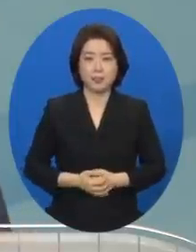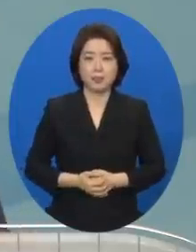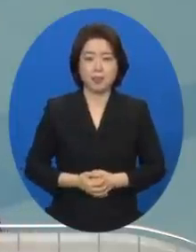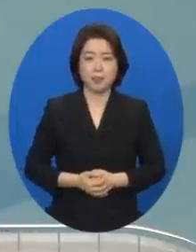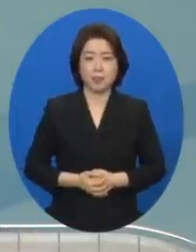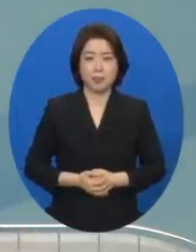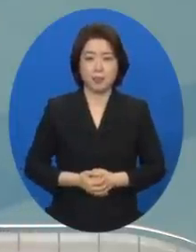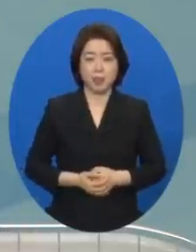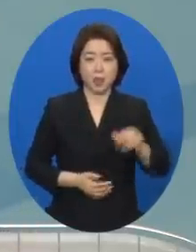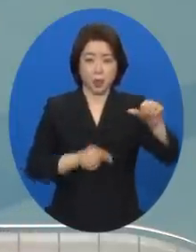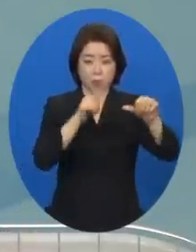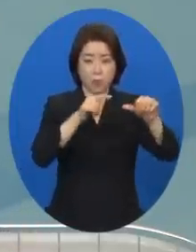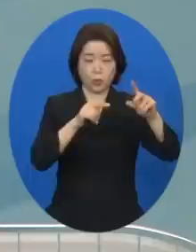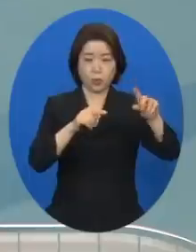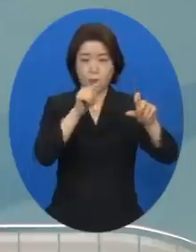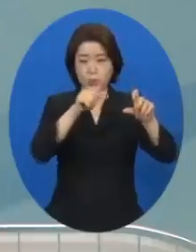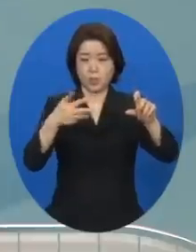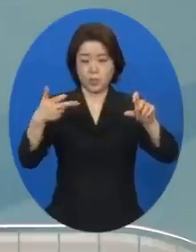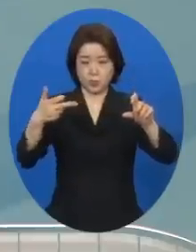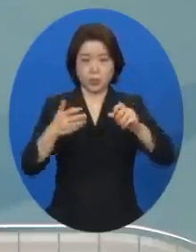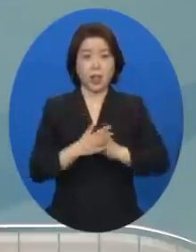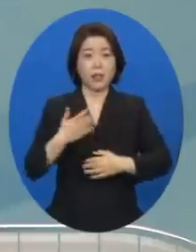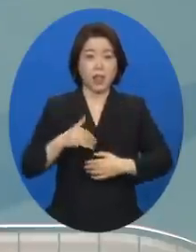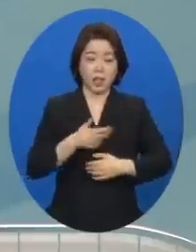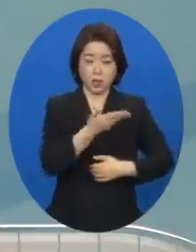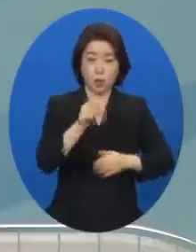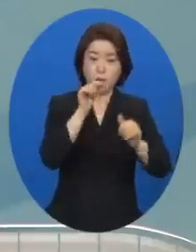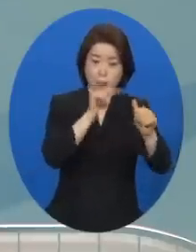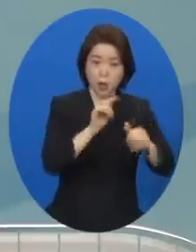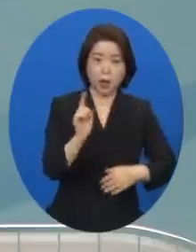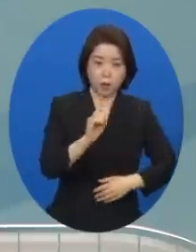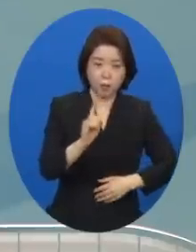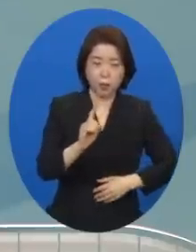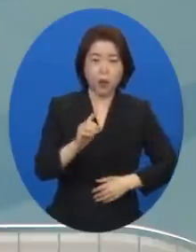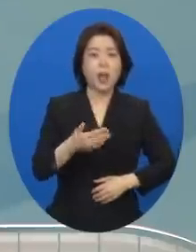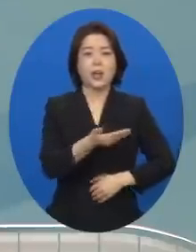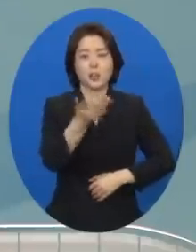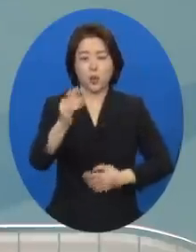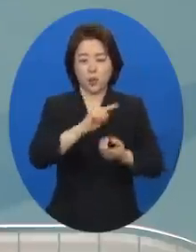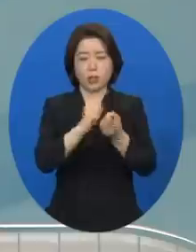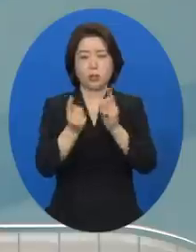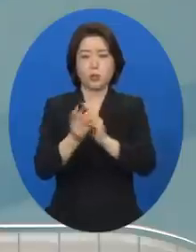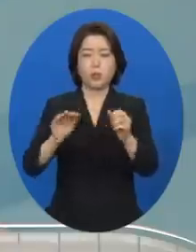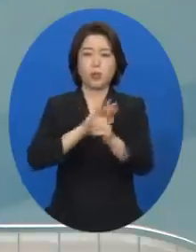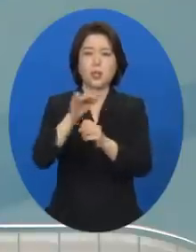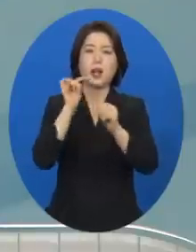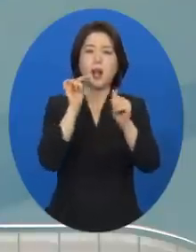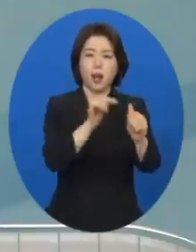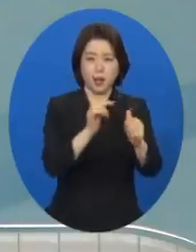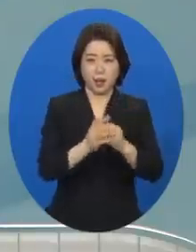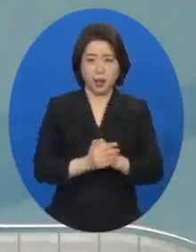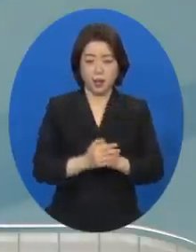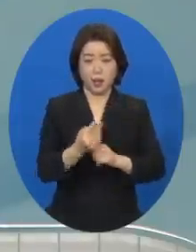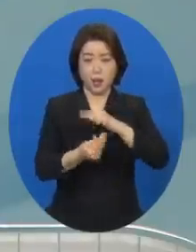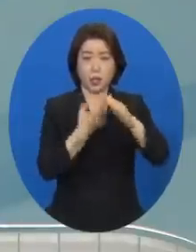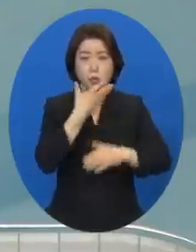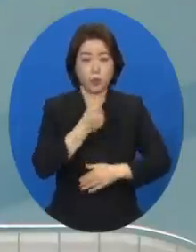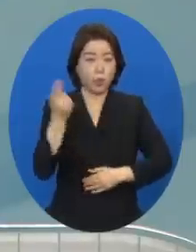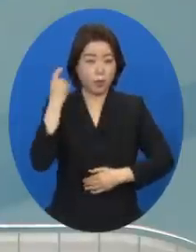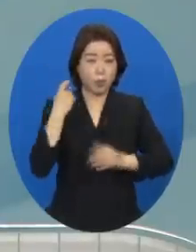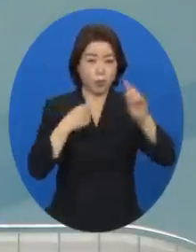17절 말씀에 내가 너희에게 명한 것은 이것이다 너희는 서로 사랑하라 요한 복음 15장